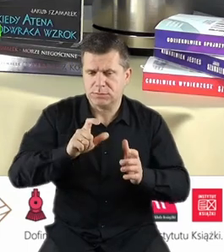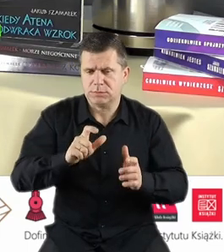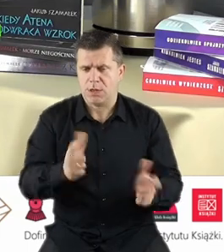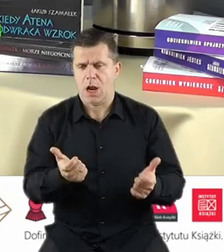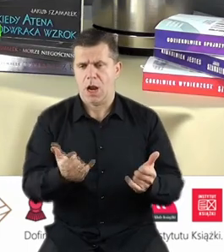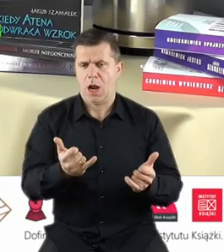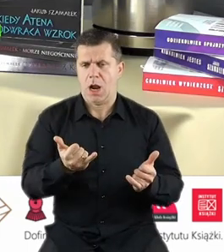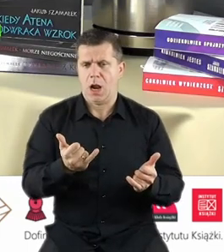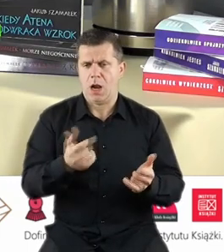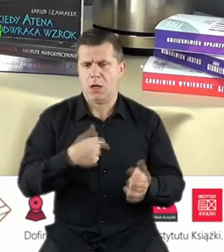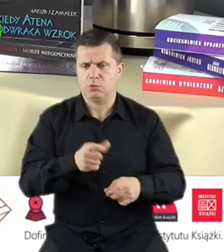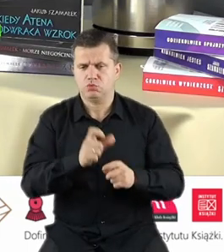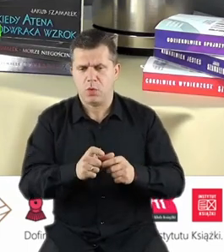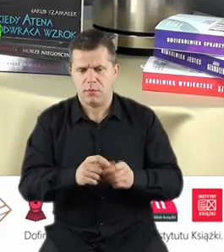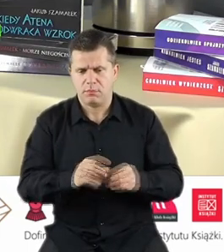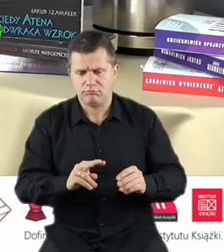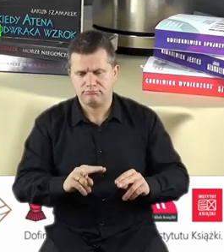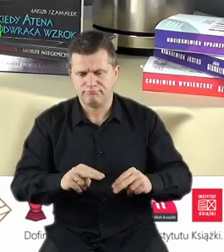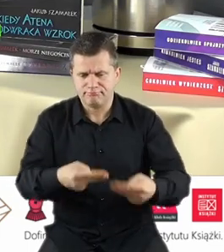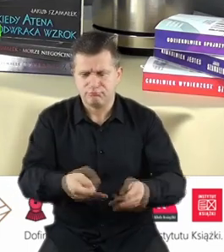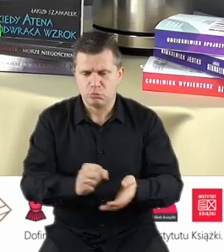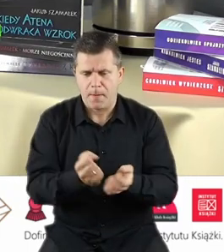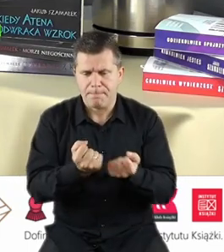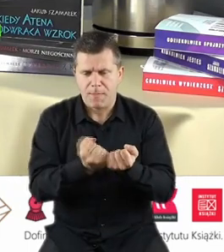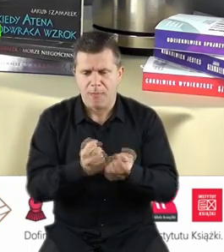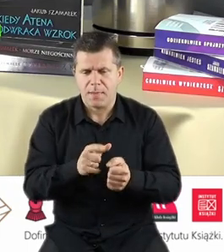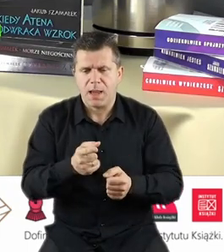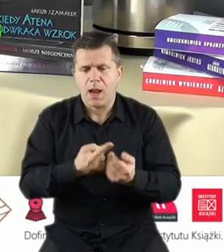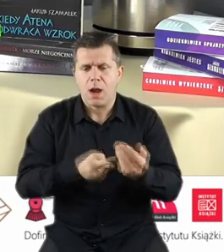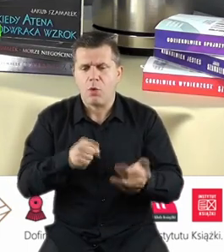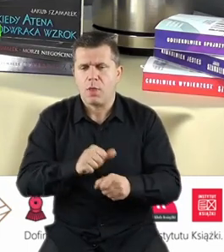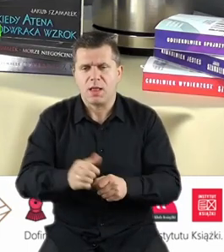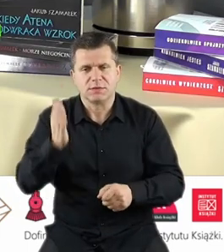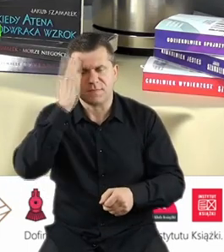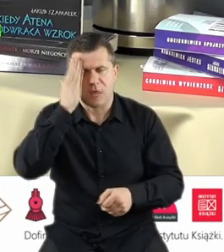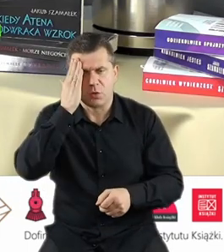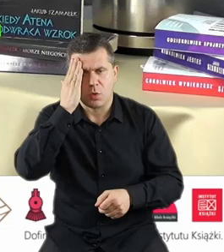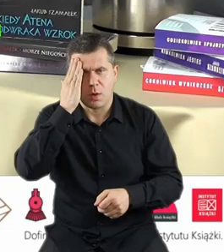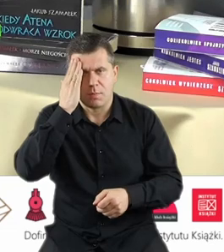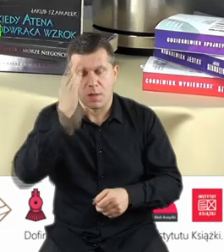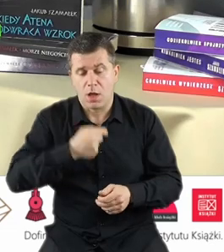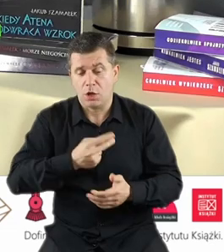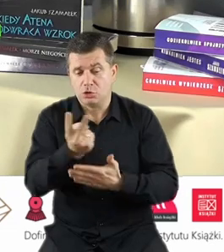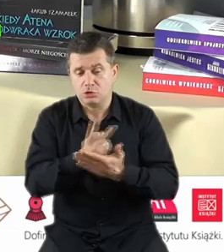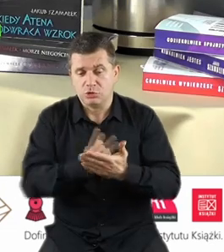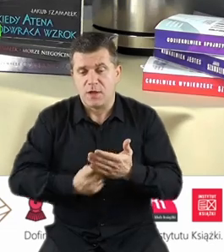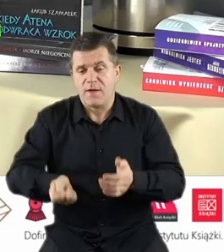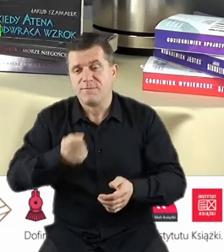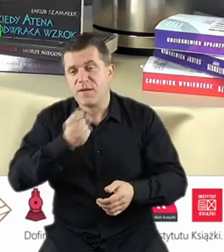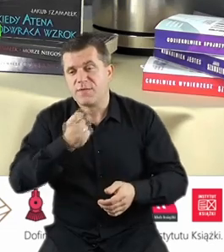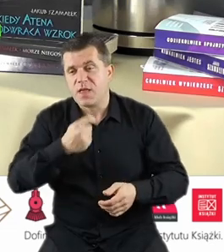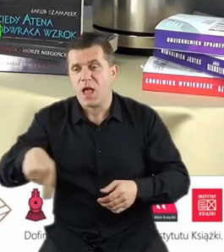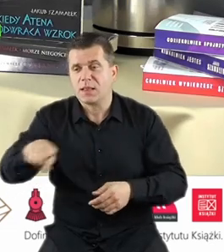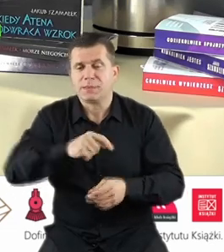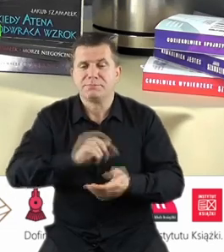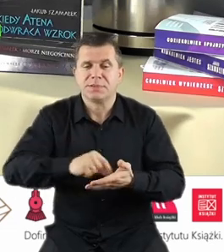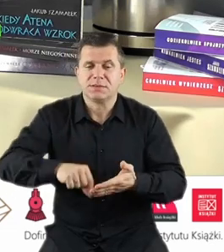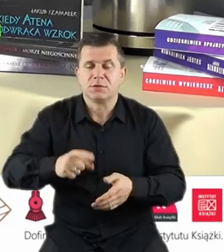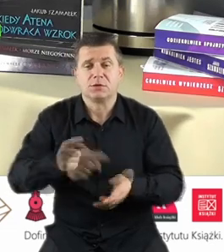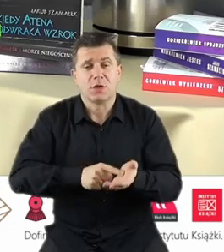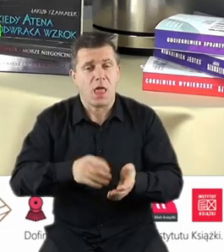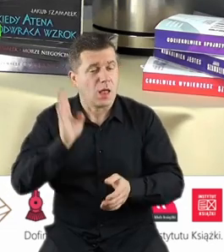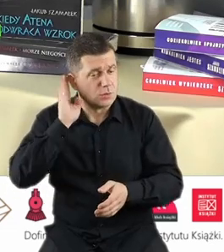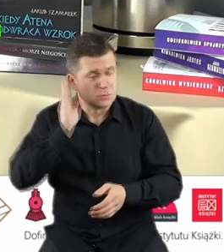te słowa przelewam na papier i na ile to jest świadome, ten cały proces, bo jak się czyta wywiady z pisarzami, czy jak się rozmawia z pisarzami, to często się pojawia